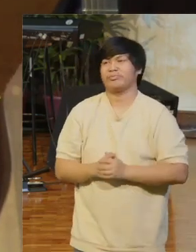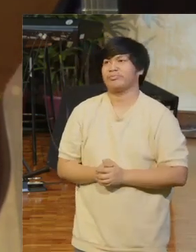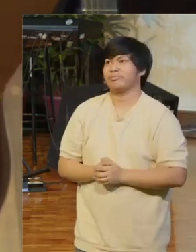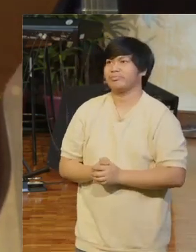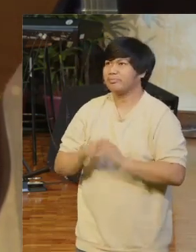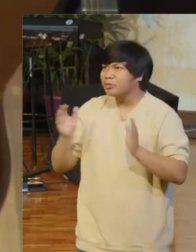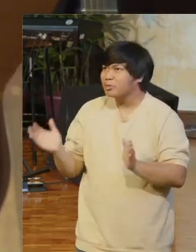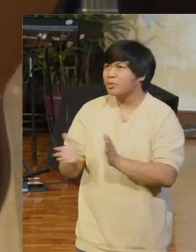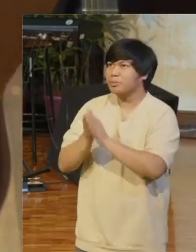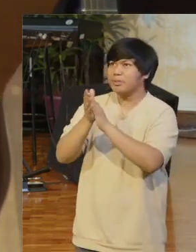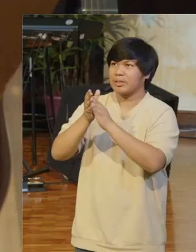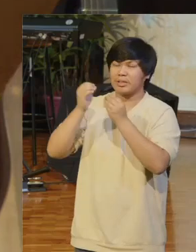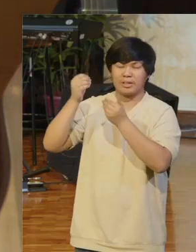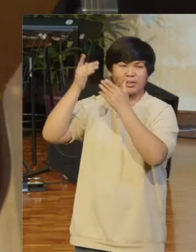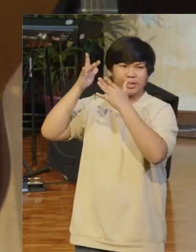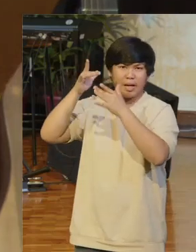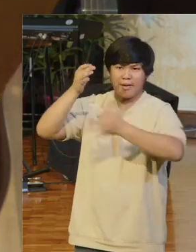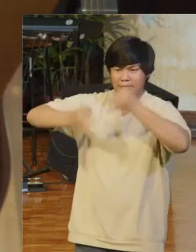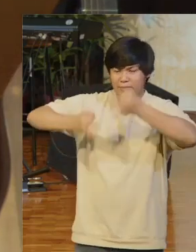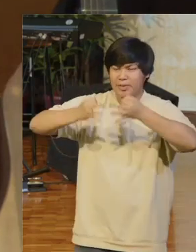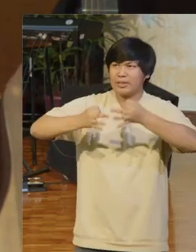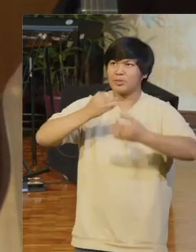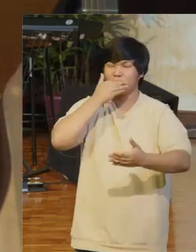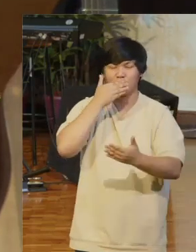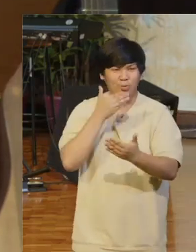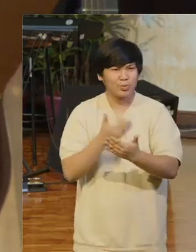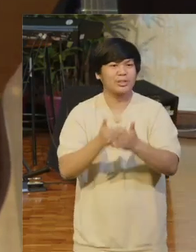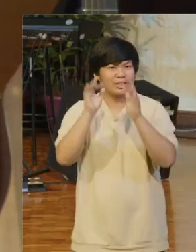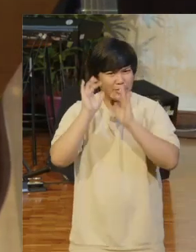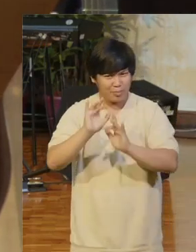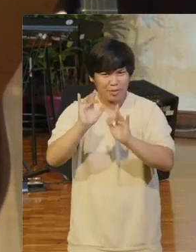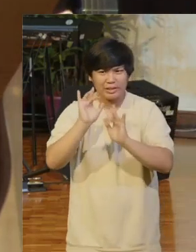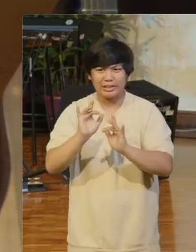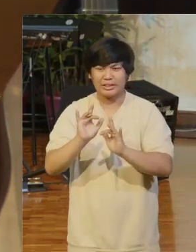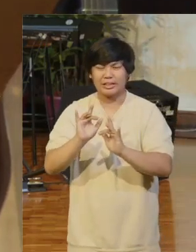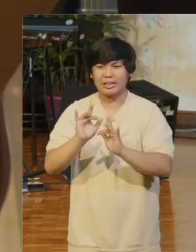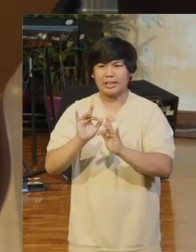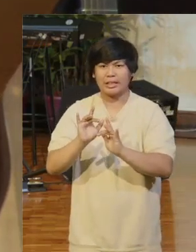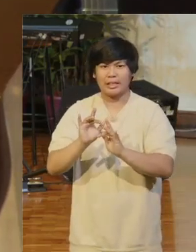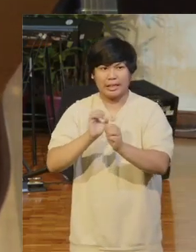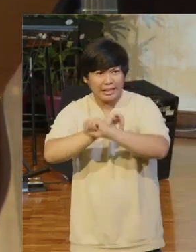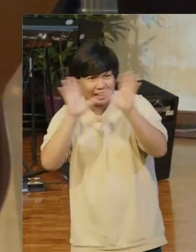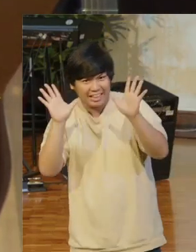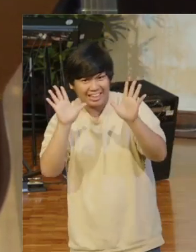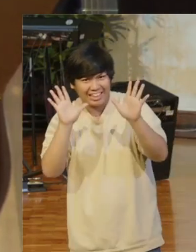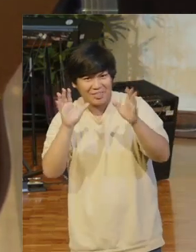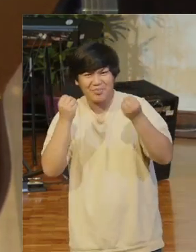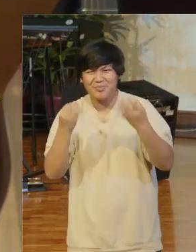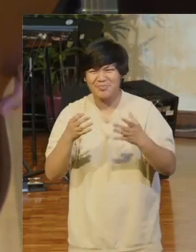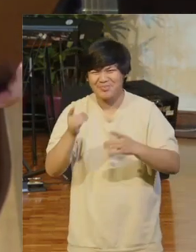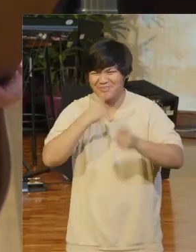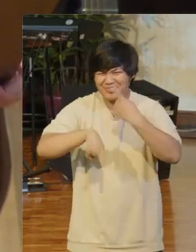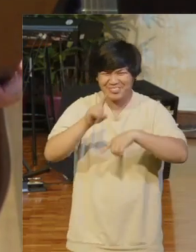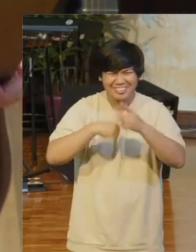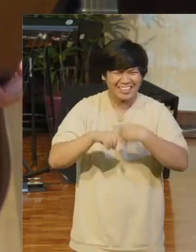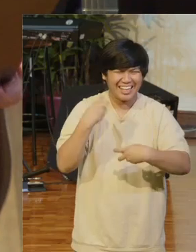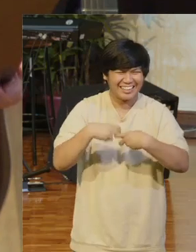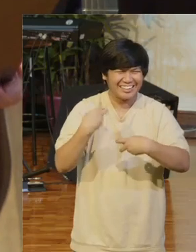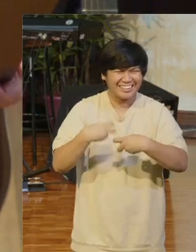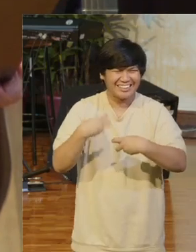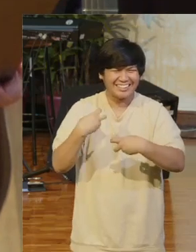of his wisdom, power, justice, goodness, and mercy. Malinaw? Mahirap din,